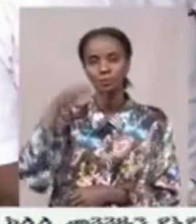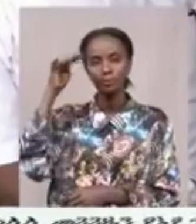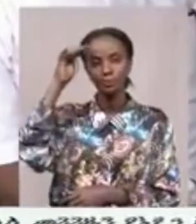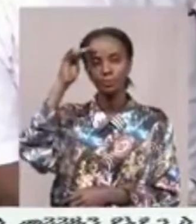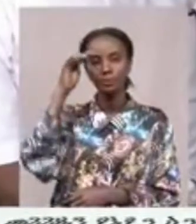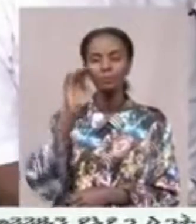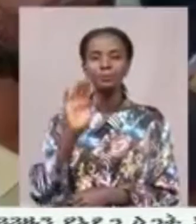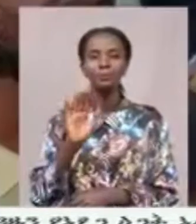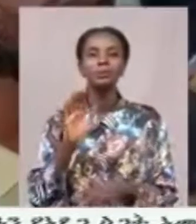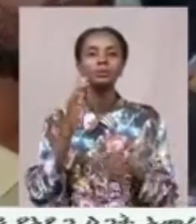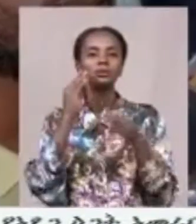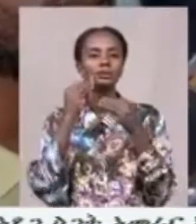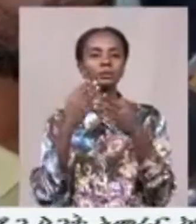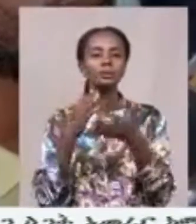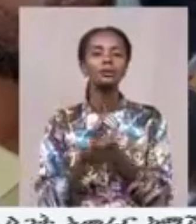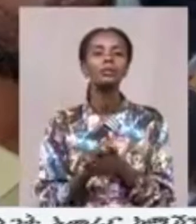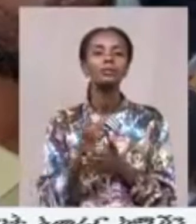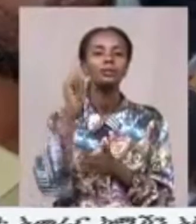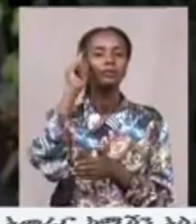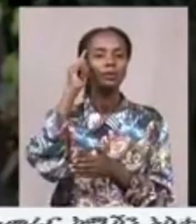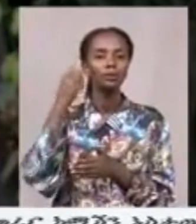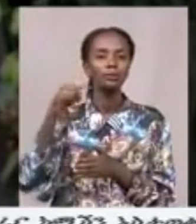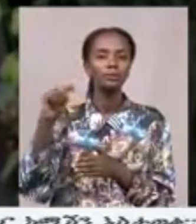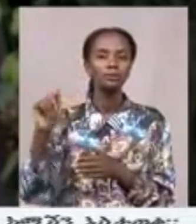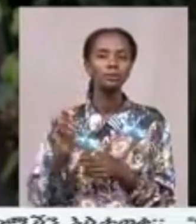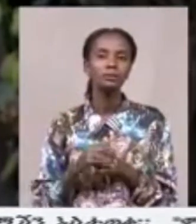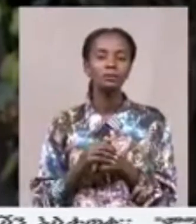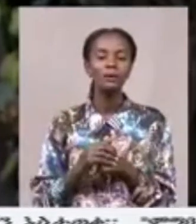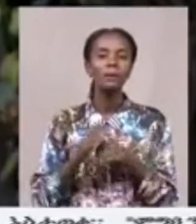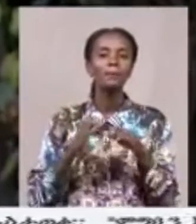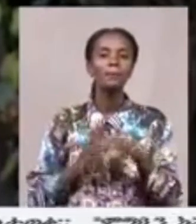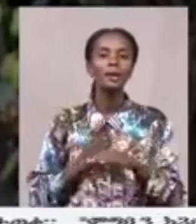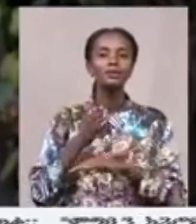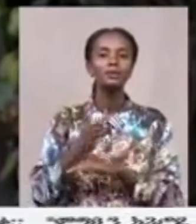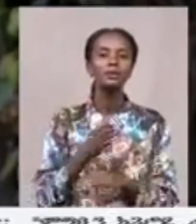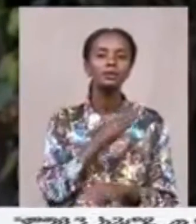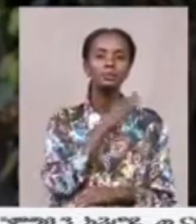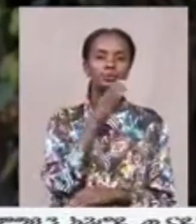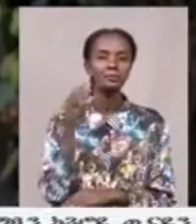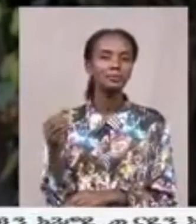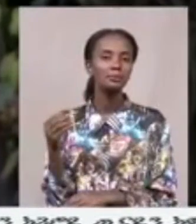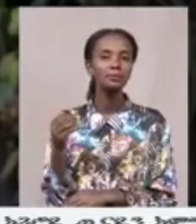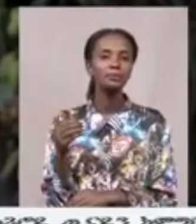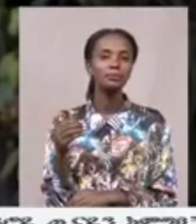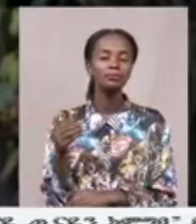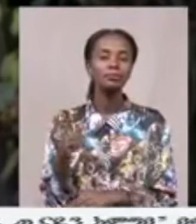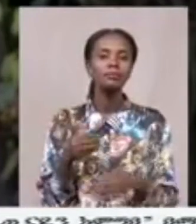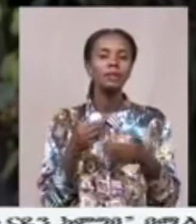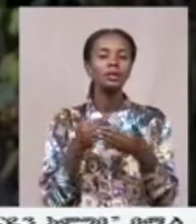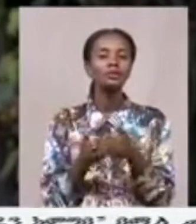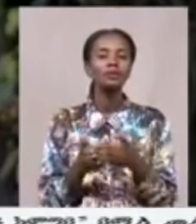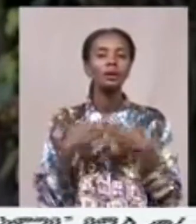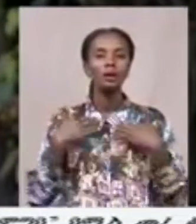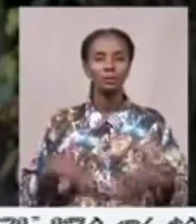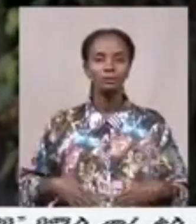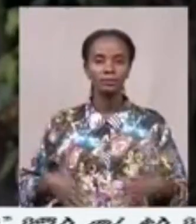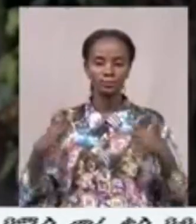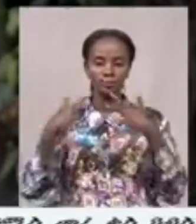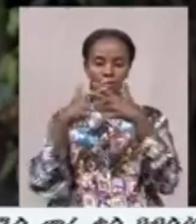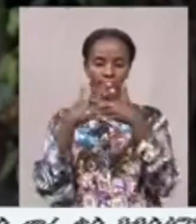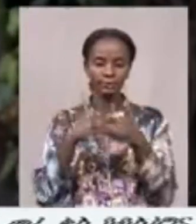ሁሴን አሳስበዋል። ቴክኖሎጂዎችን የምናሸጋግርበት እና ከባለድርሻ አካላት ጋር